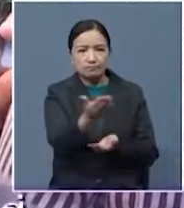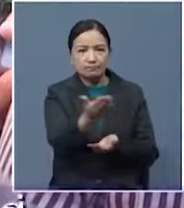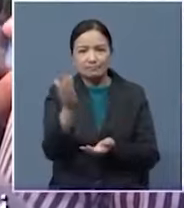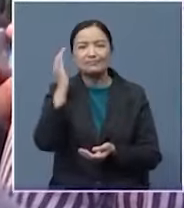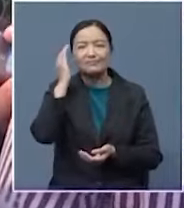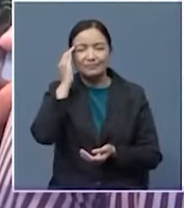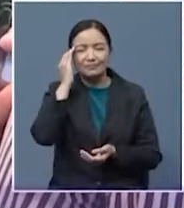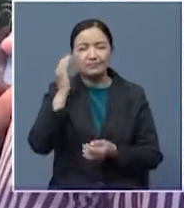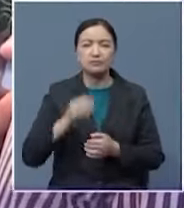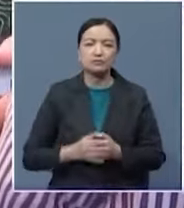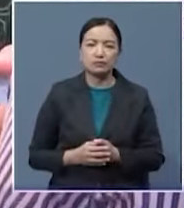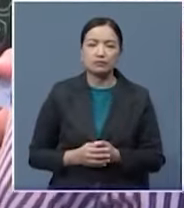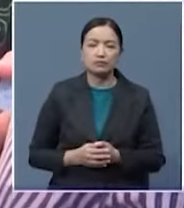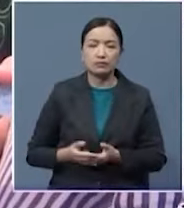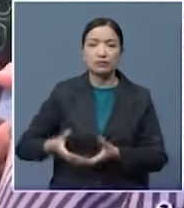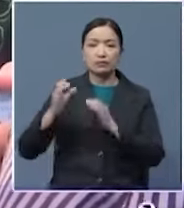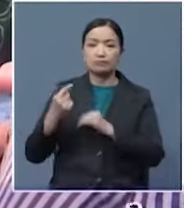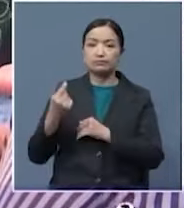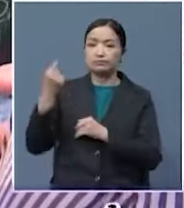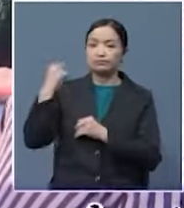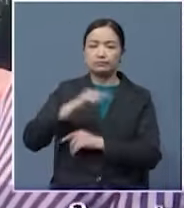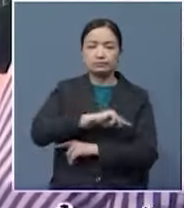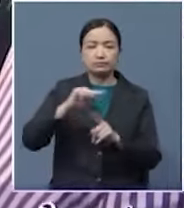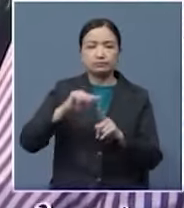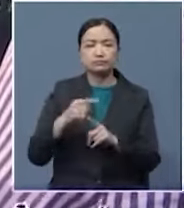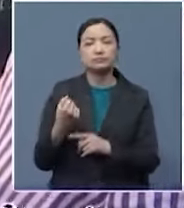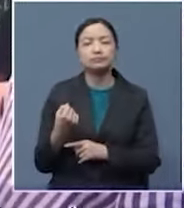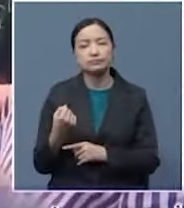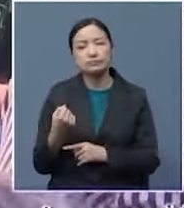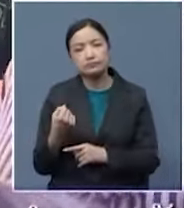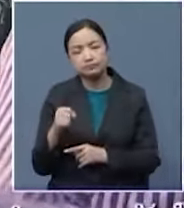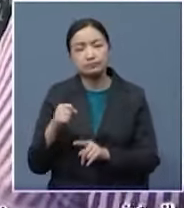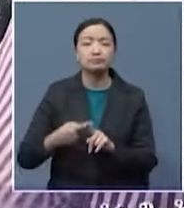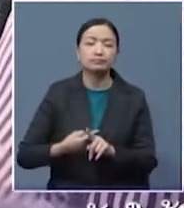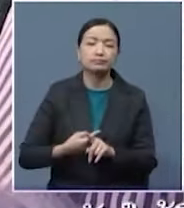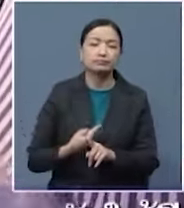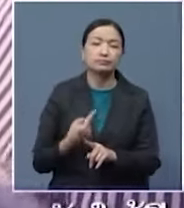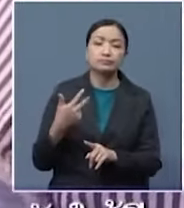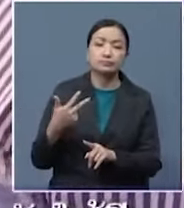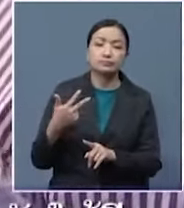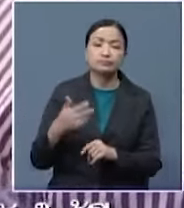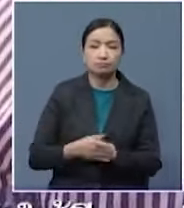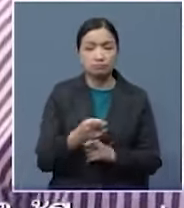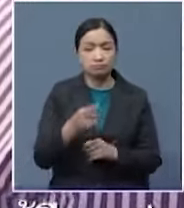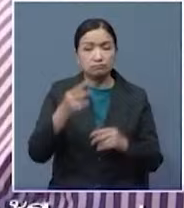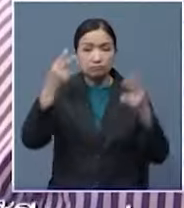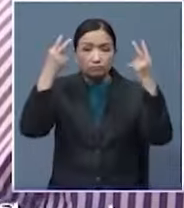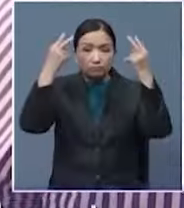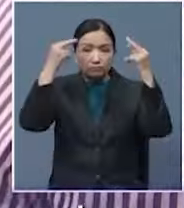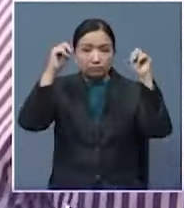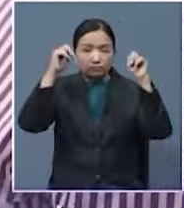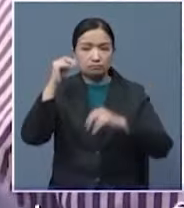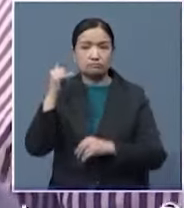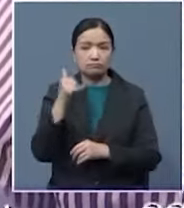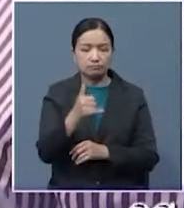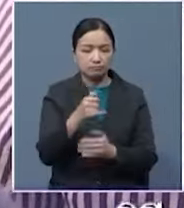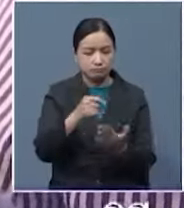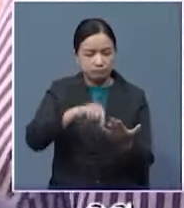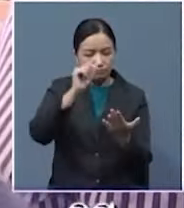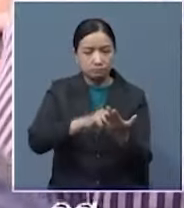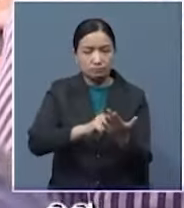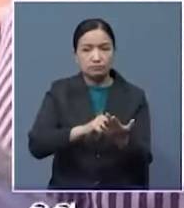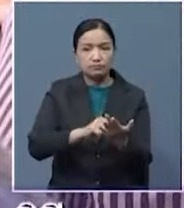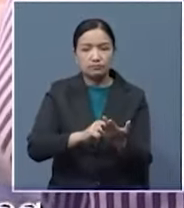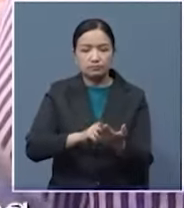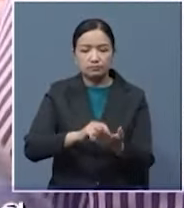นี้ย้อนไปเมื่อวันที่ 20มีนาคมที่ผ่านมานะครับถ้ายังจำกันได้หลังจากท่านนายกรัฐมนตรีได้ลงนามในคำสั่ง